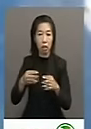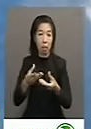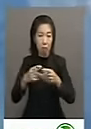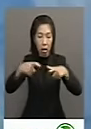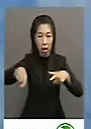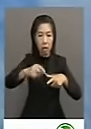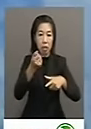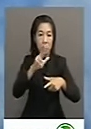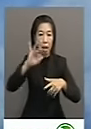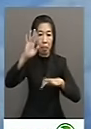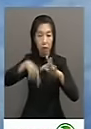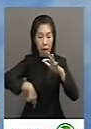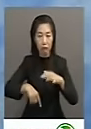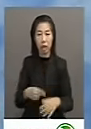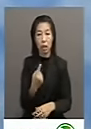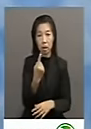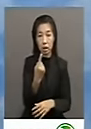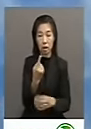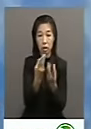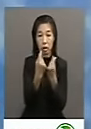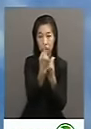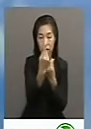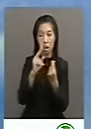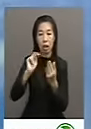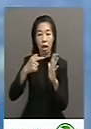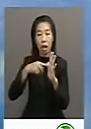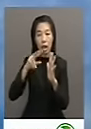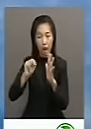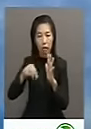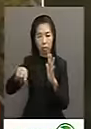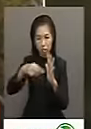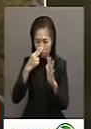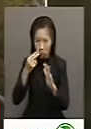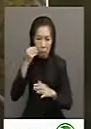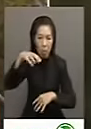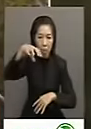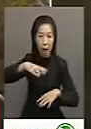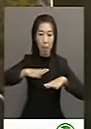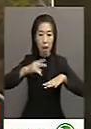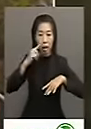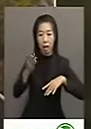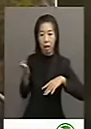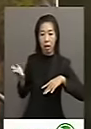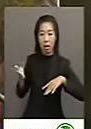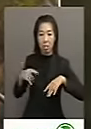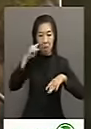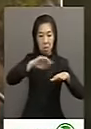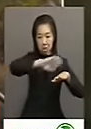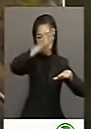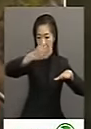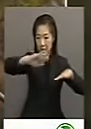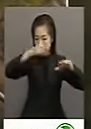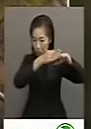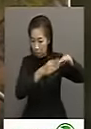านกับ75ตารางวานะคะคือพบว่าเป็นการก่อสร้างบ้านพักตากอากาศทั้งบนพื้นที่ราบและเนินเขาค่ะ